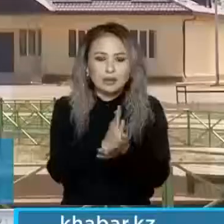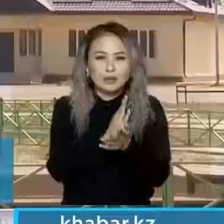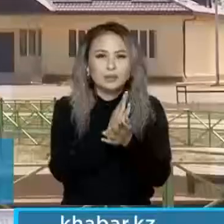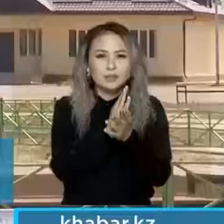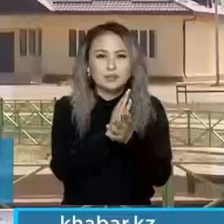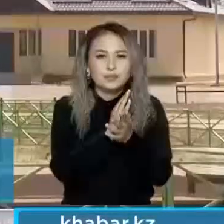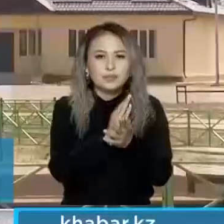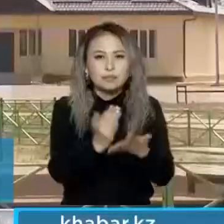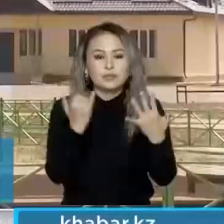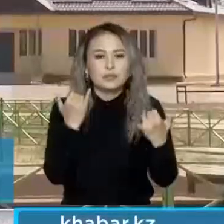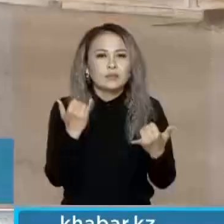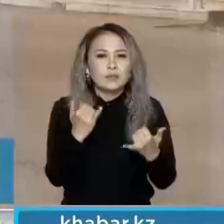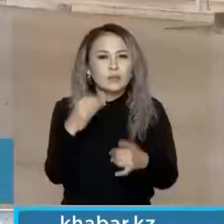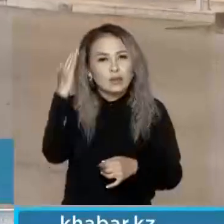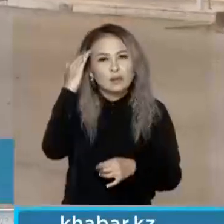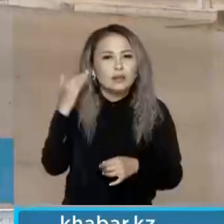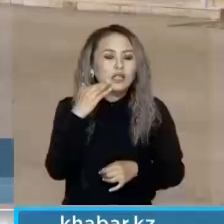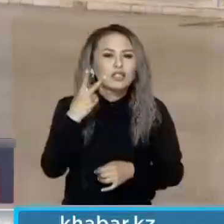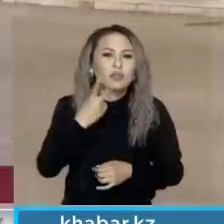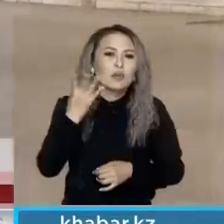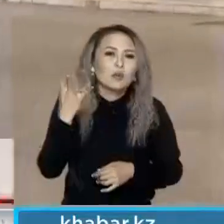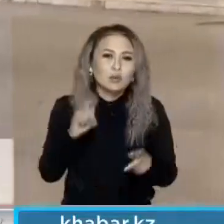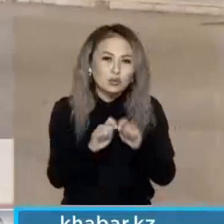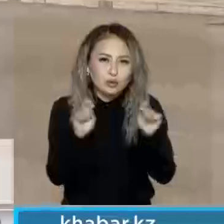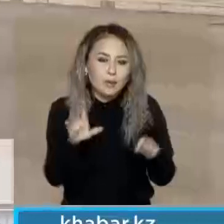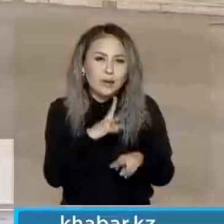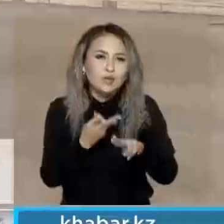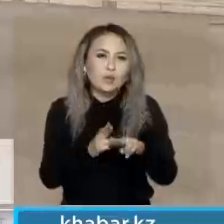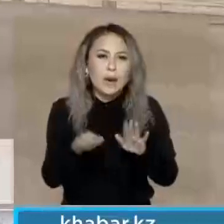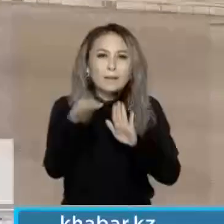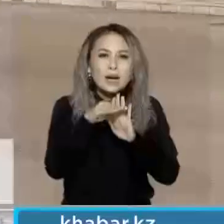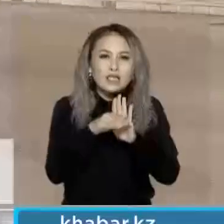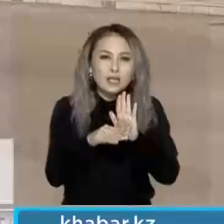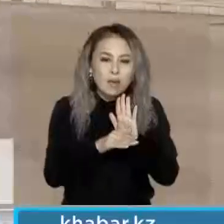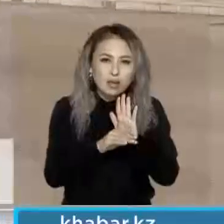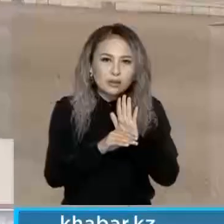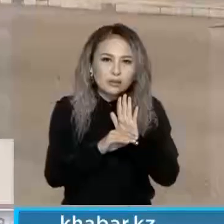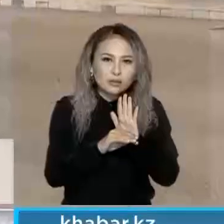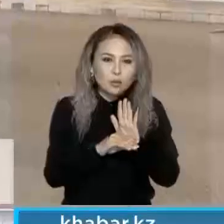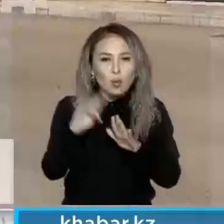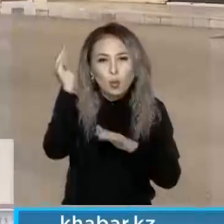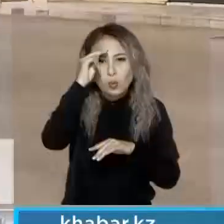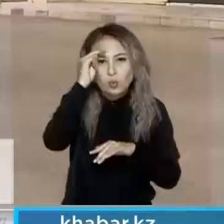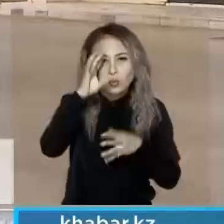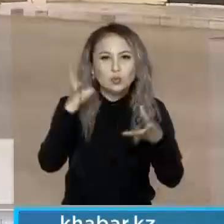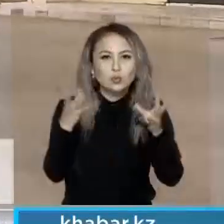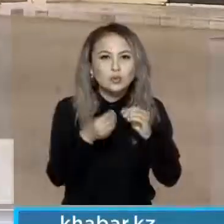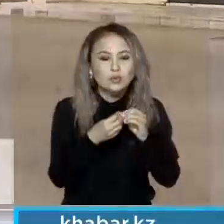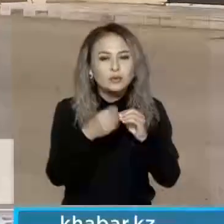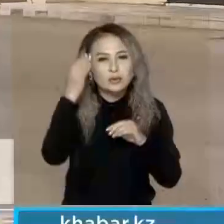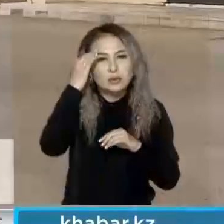бізде жаз 24 деген бағдарлама қойылған болатын. Сол бағдарламасы аясында бізде оқушылардың жазғы